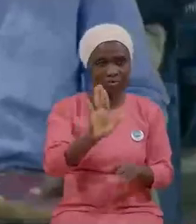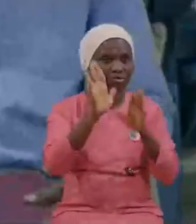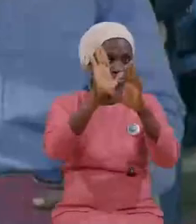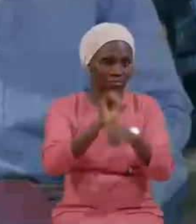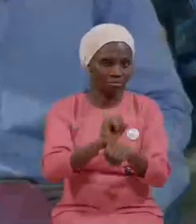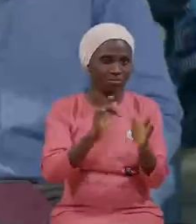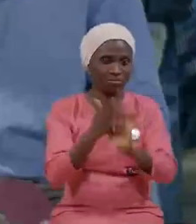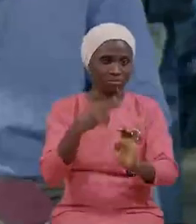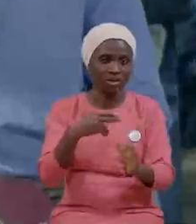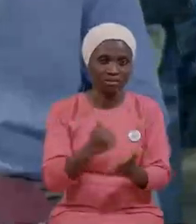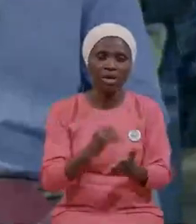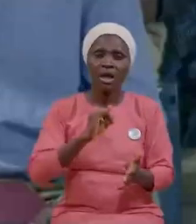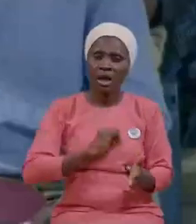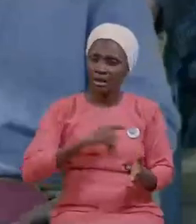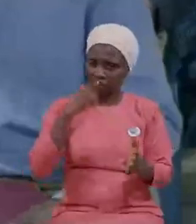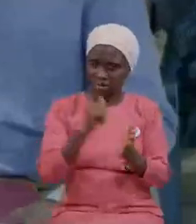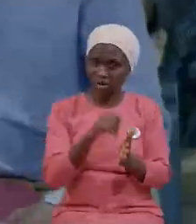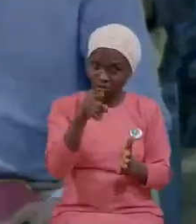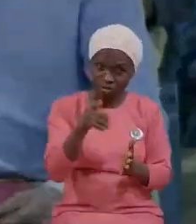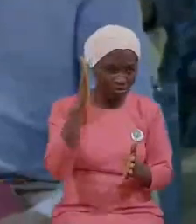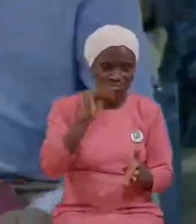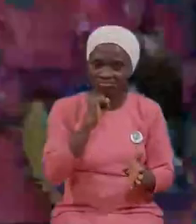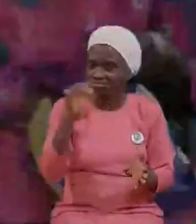J'ai dit, tu ne rateras pas ton miracle.